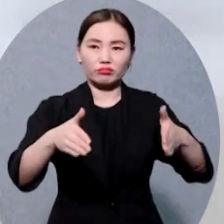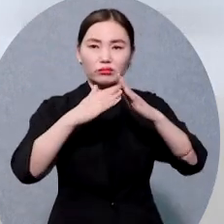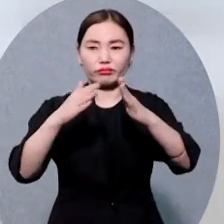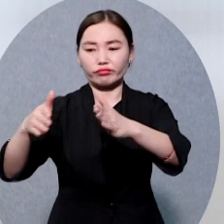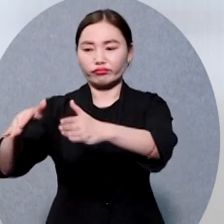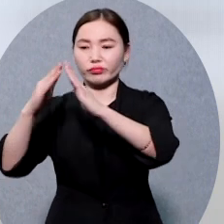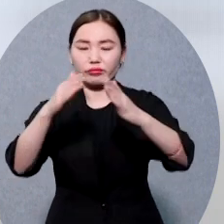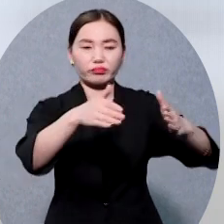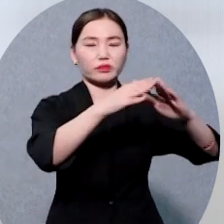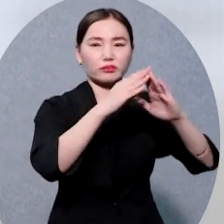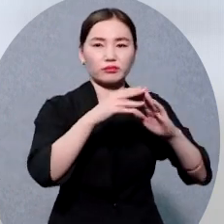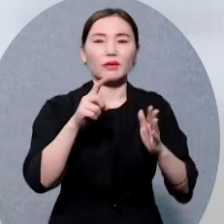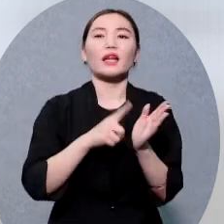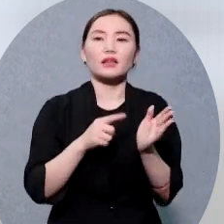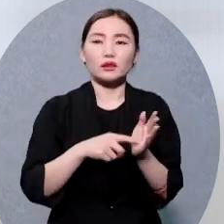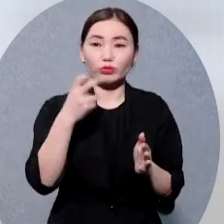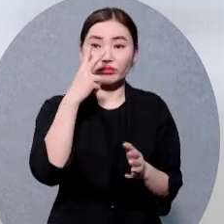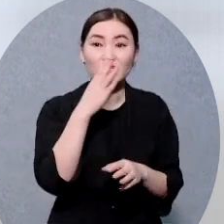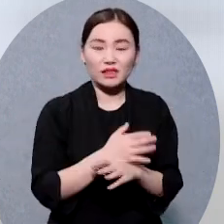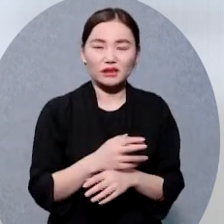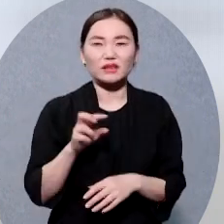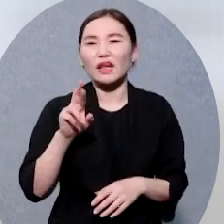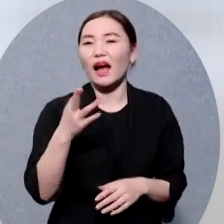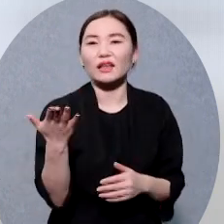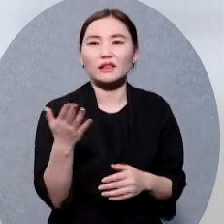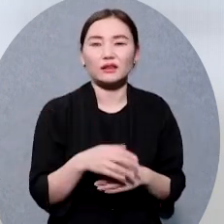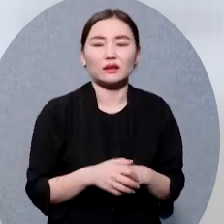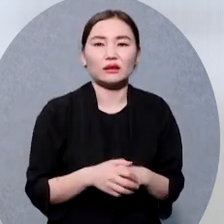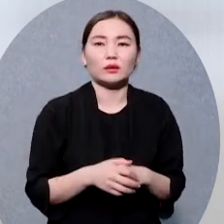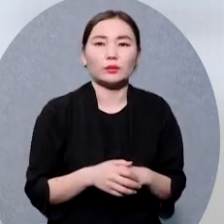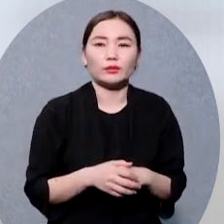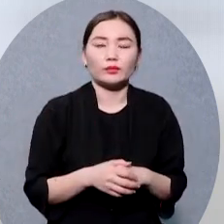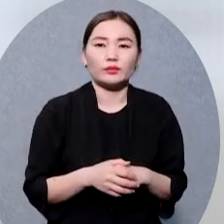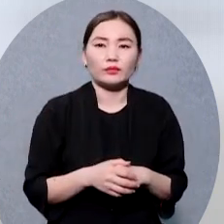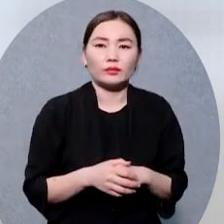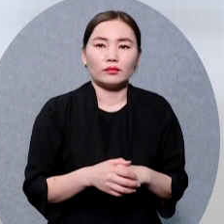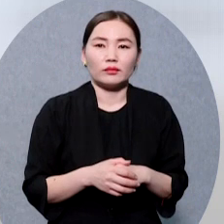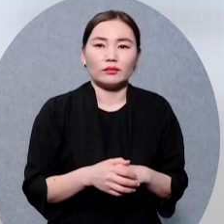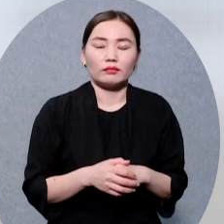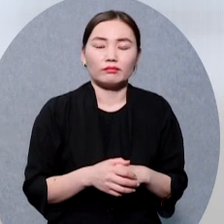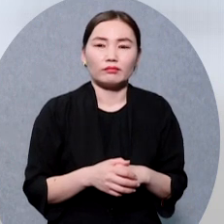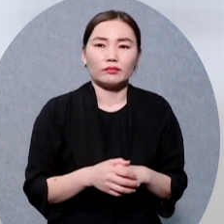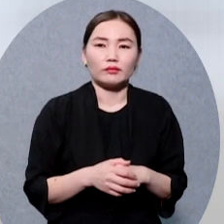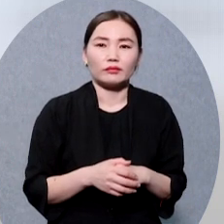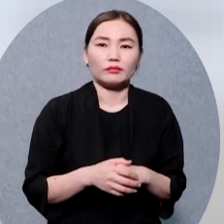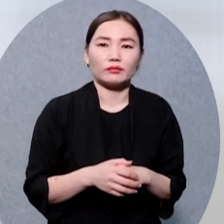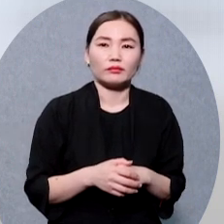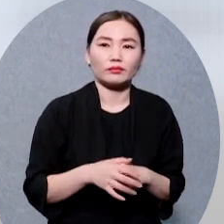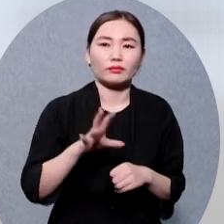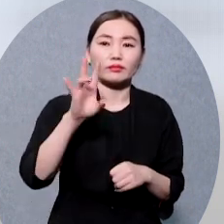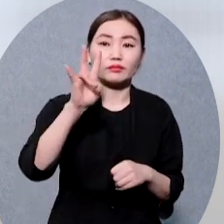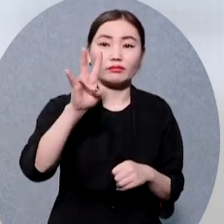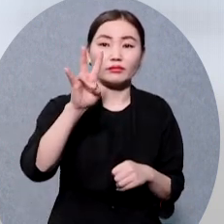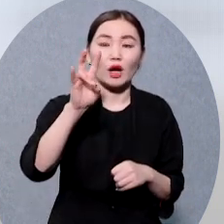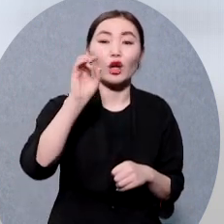байгуулах нь зөв юм а гэдгийг бол тухайн үеийн экстэдсүүд бол томьёолсон байж байгаа. За яагаад сүм хийдэг олноор байгуулах шаардлагатай вэ